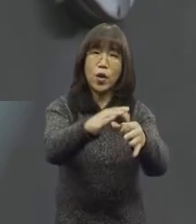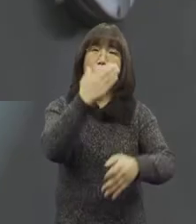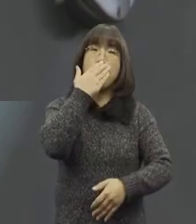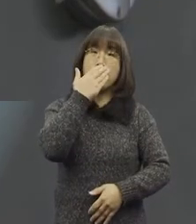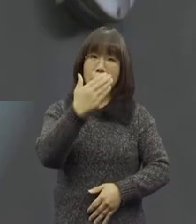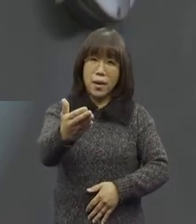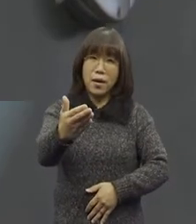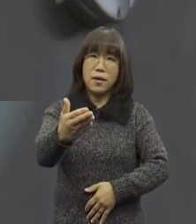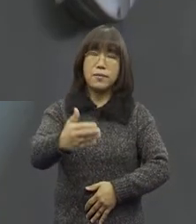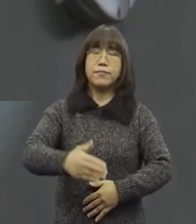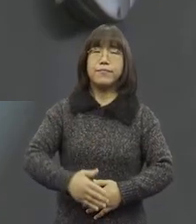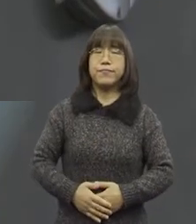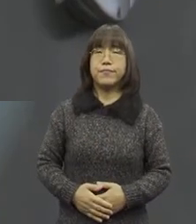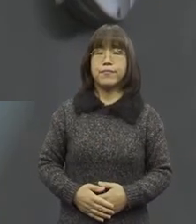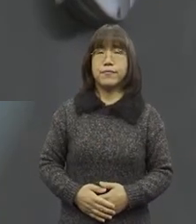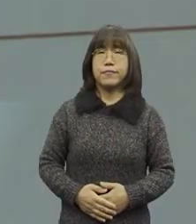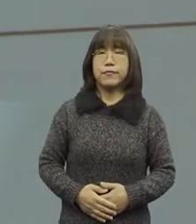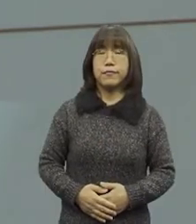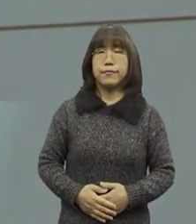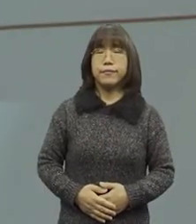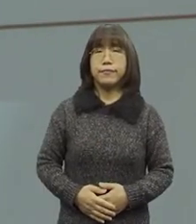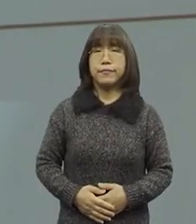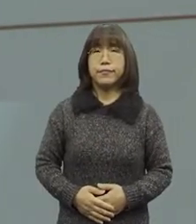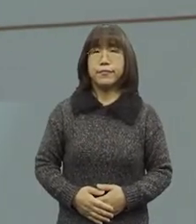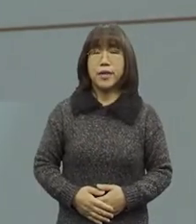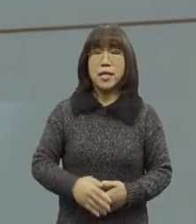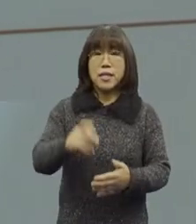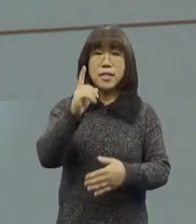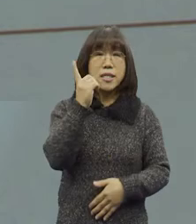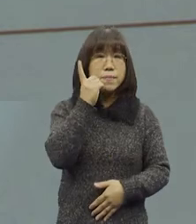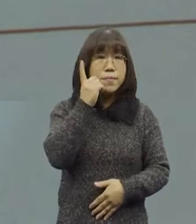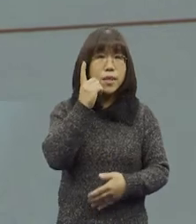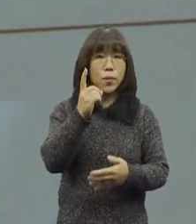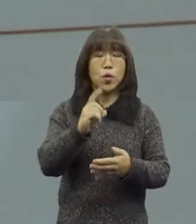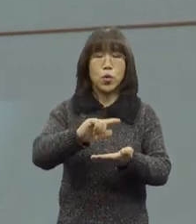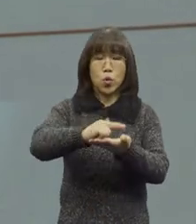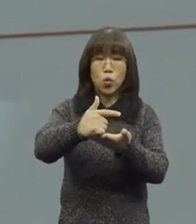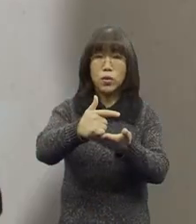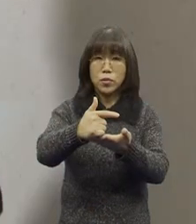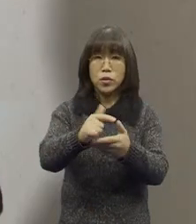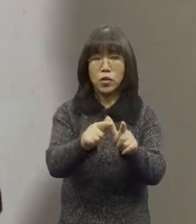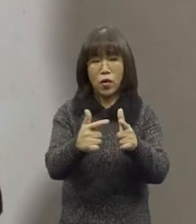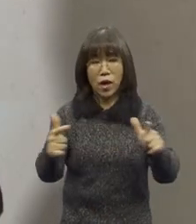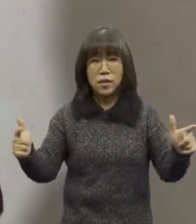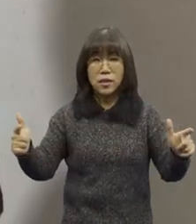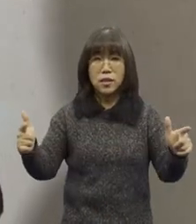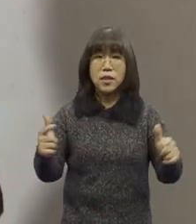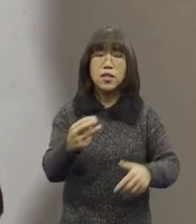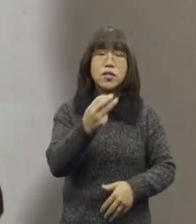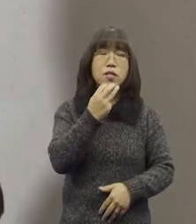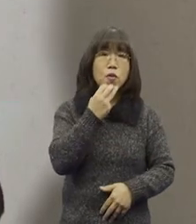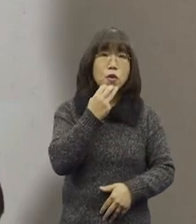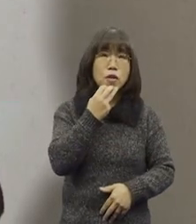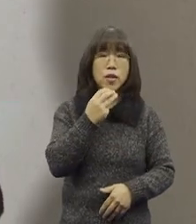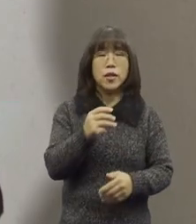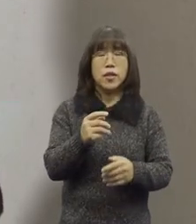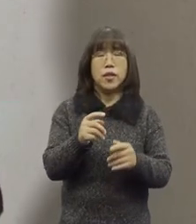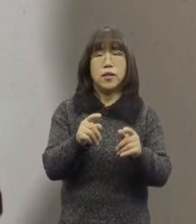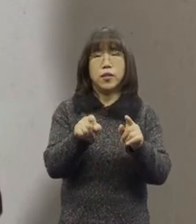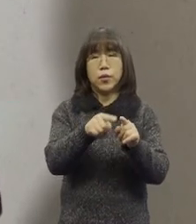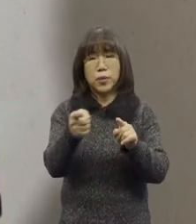까치 오니까 알림 모든 곳에서 자동 연결됩니다 스마트폰 노트북 등 모바일 기기에서